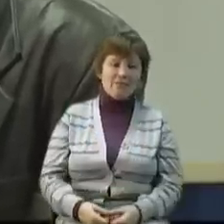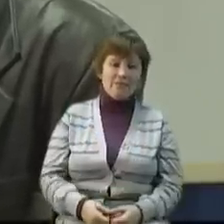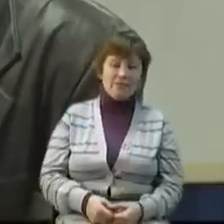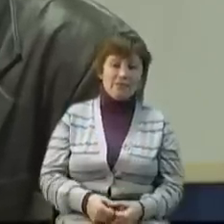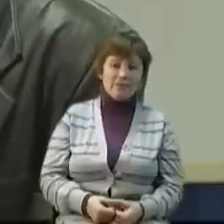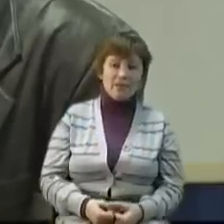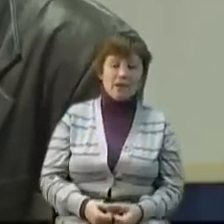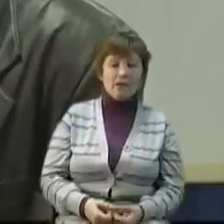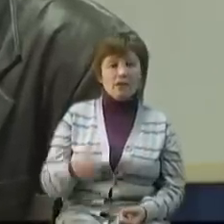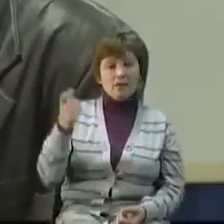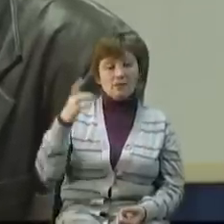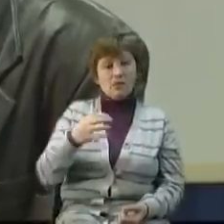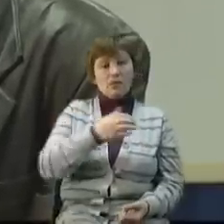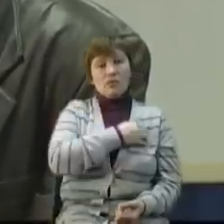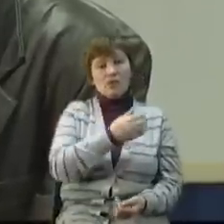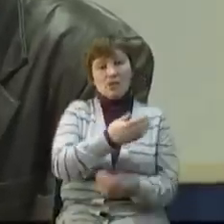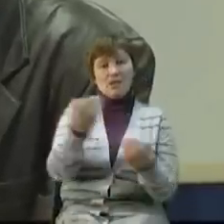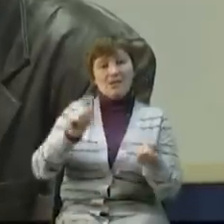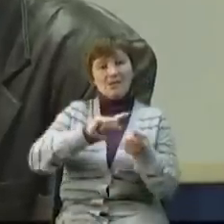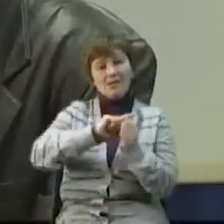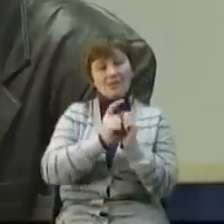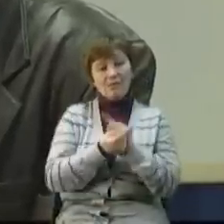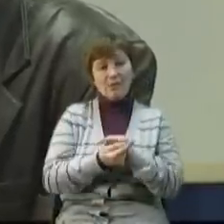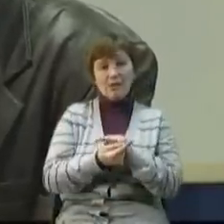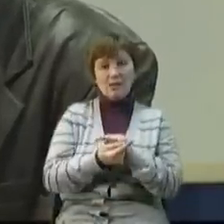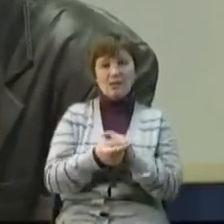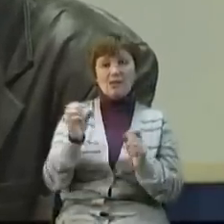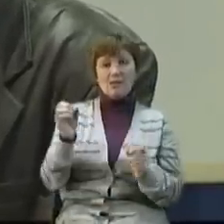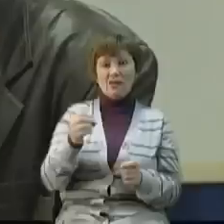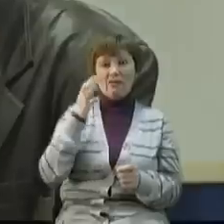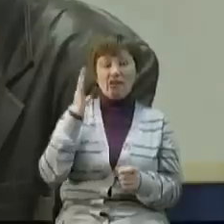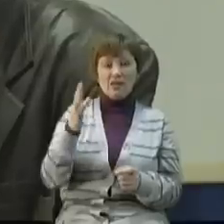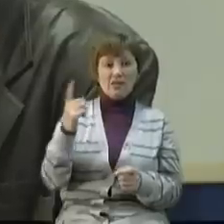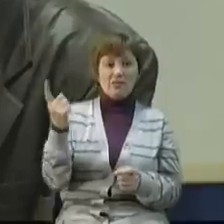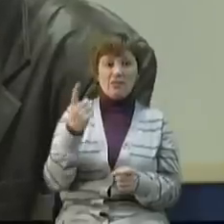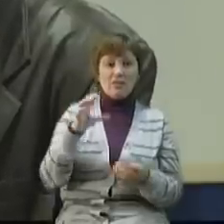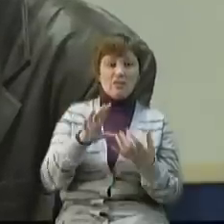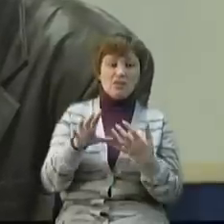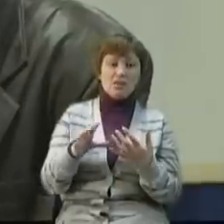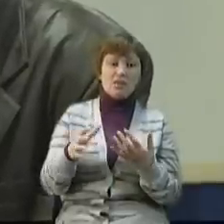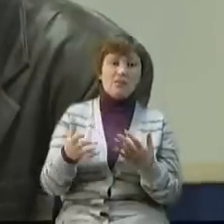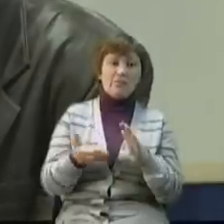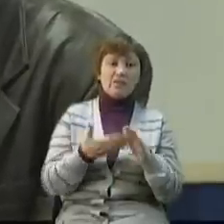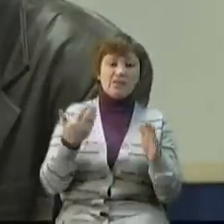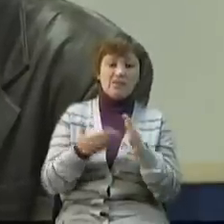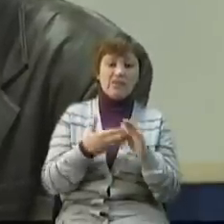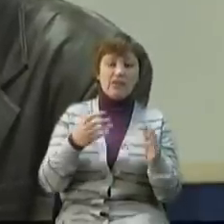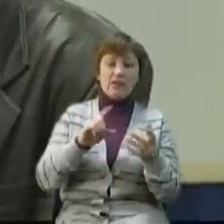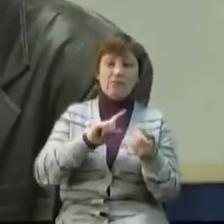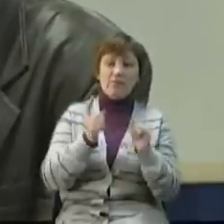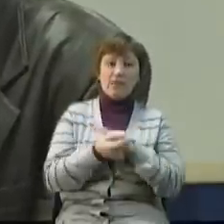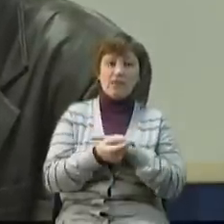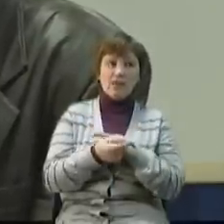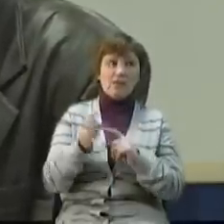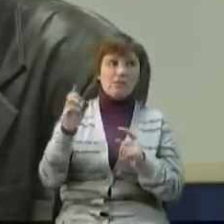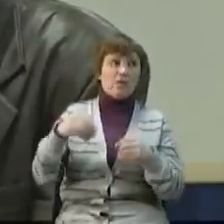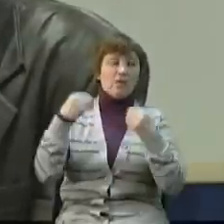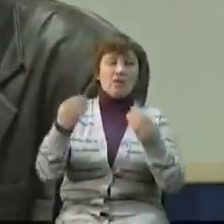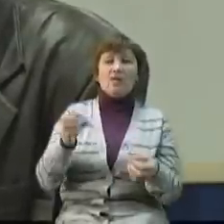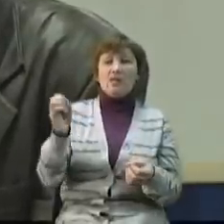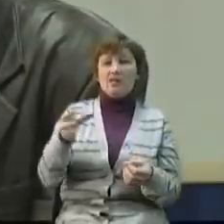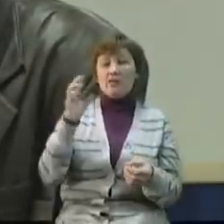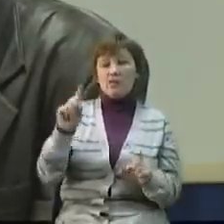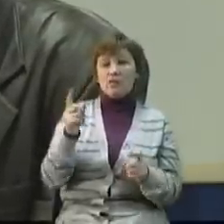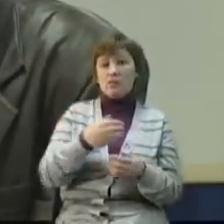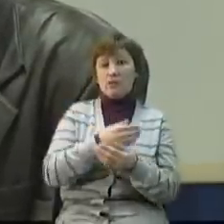Господь хочет нас изменить. Евангелие, в первую очередь, призвано менять. Бог создал, дал Евангелие, чтобы менять нас.